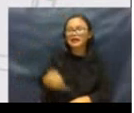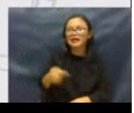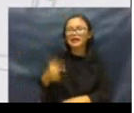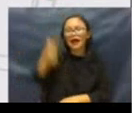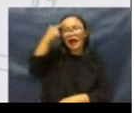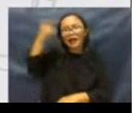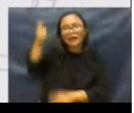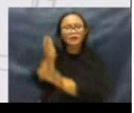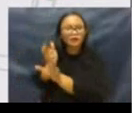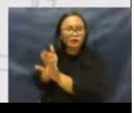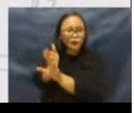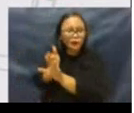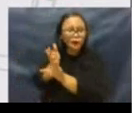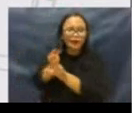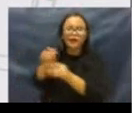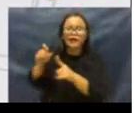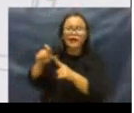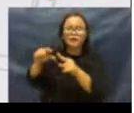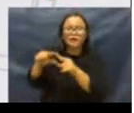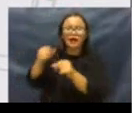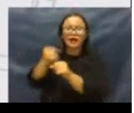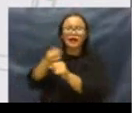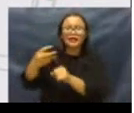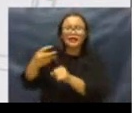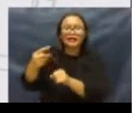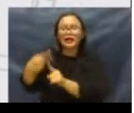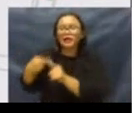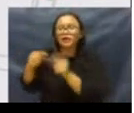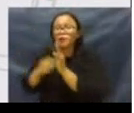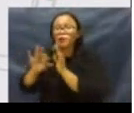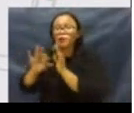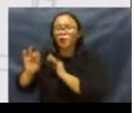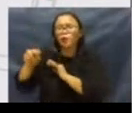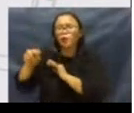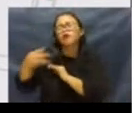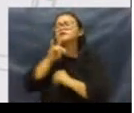lebih kuat, karena by default